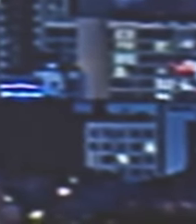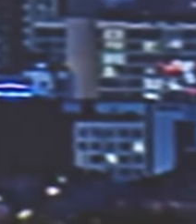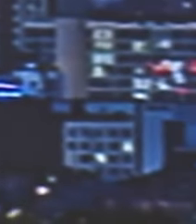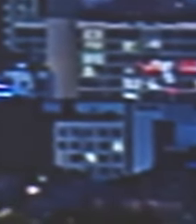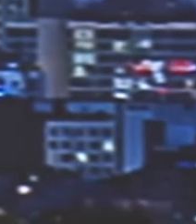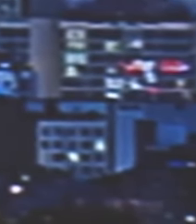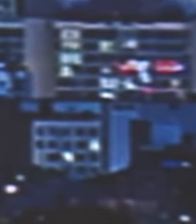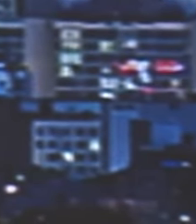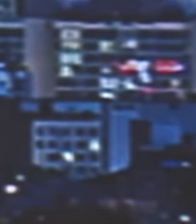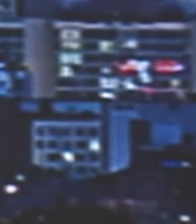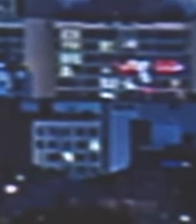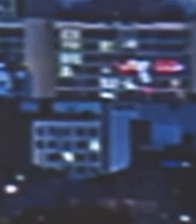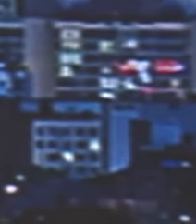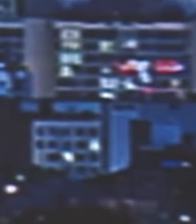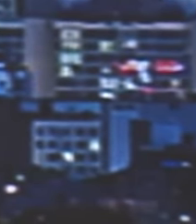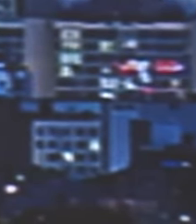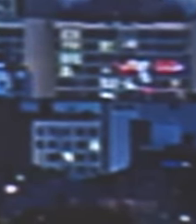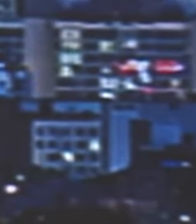뵙겠습니다